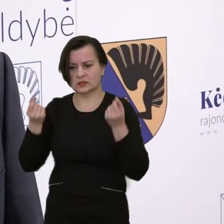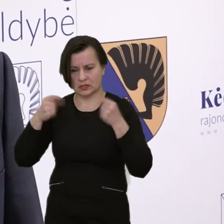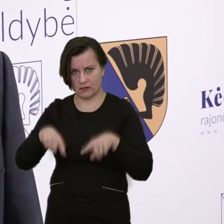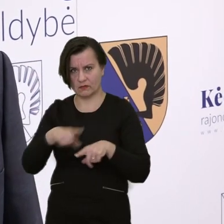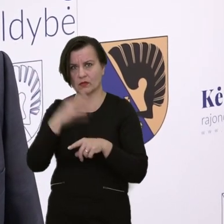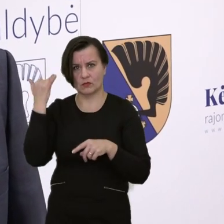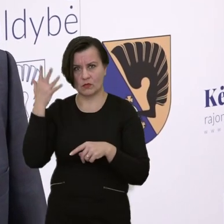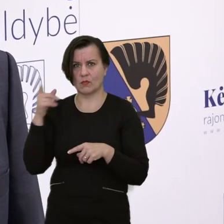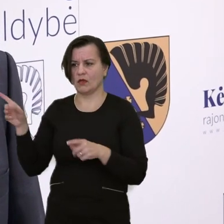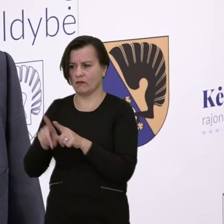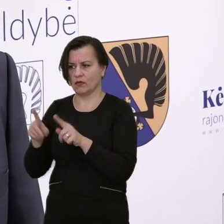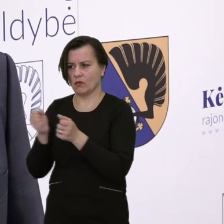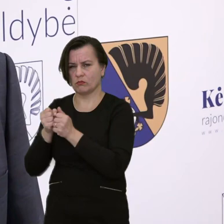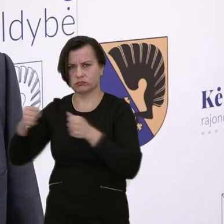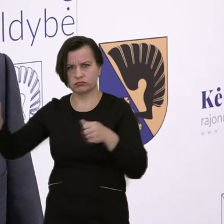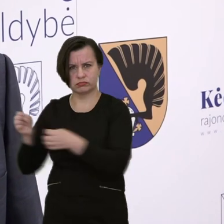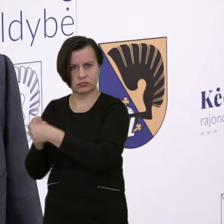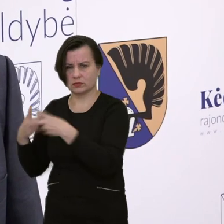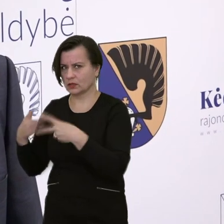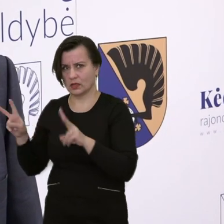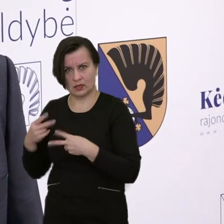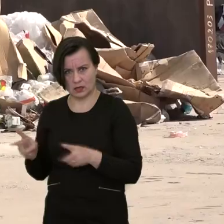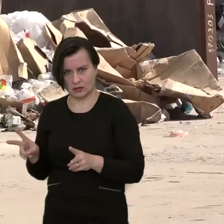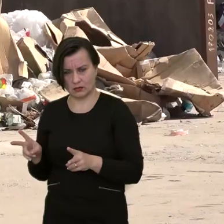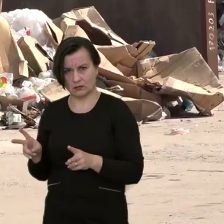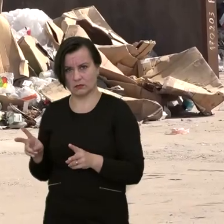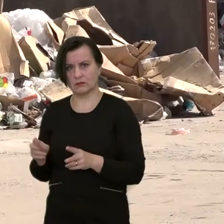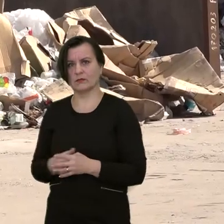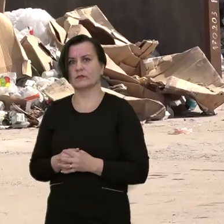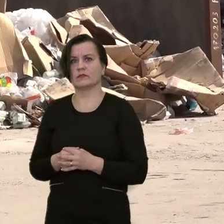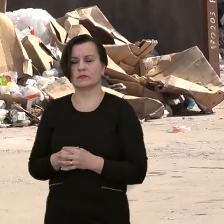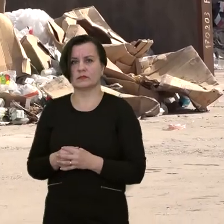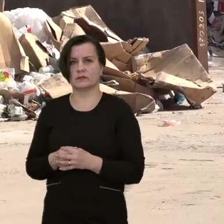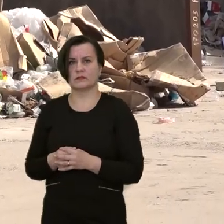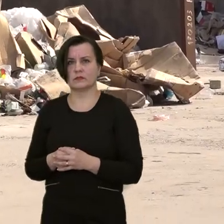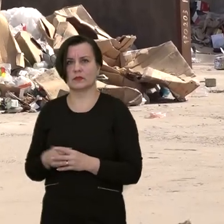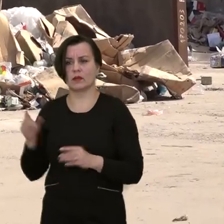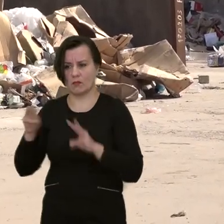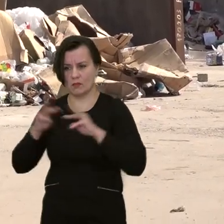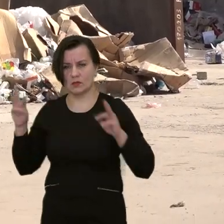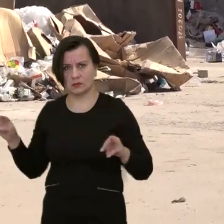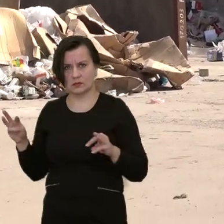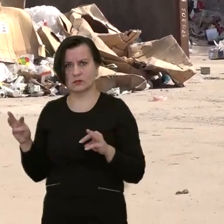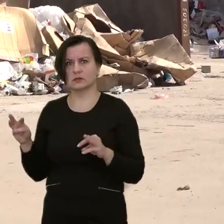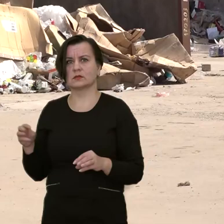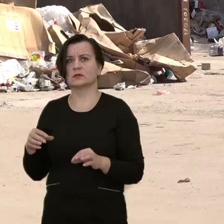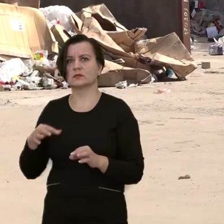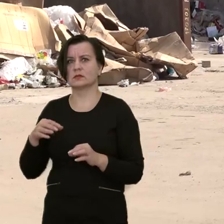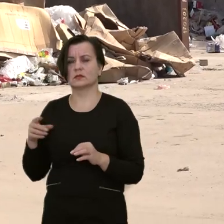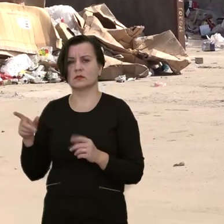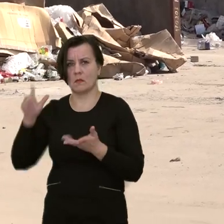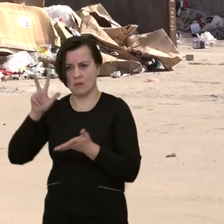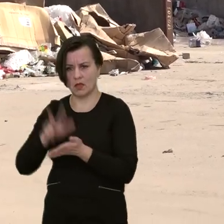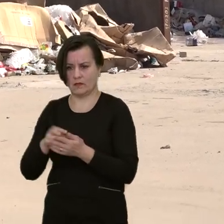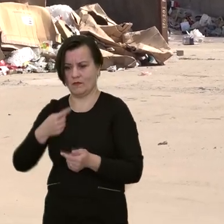su savivaldybės nuomonė, savartyno plėsti nereikia. Ir prielaidos ir galimybės tam tikrai yra, nes